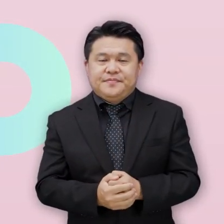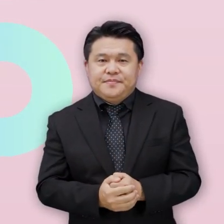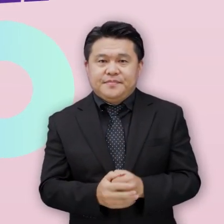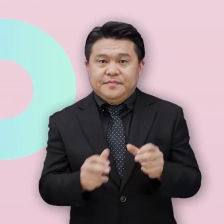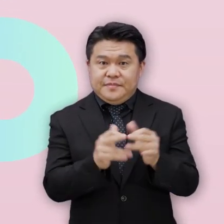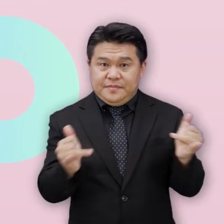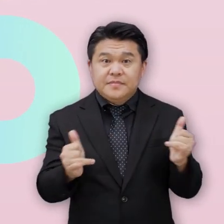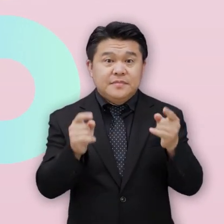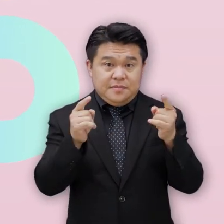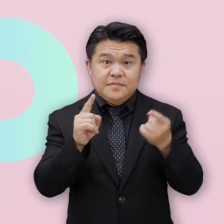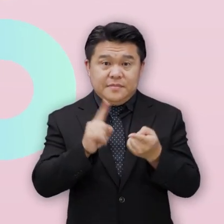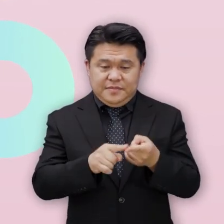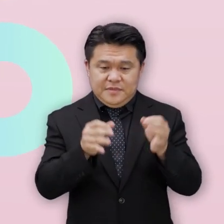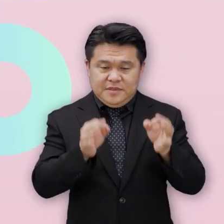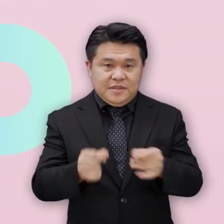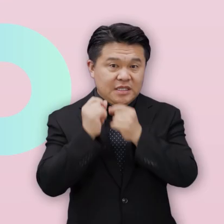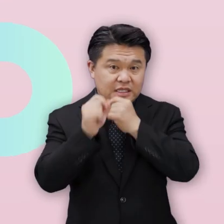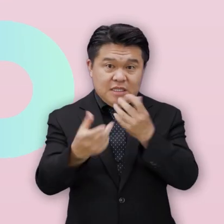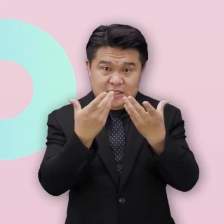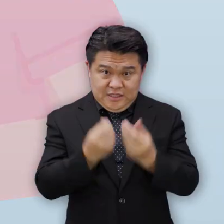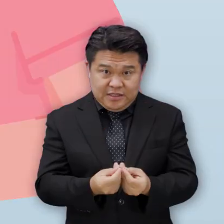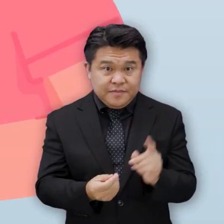장애인 대상 금융사기 사례.